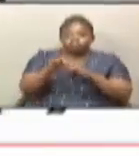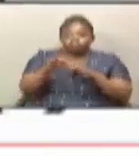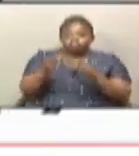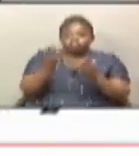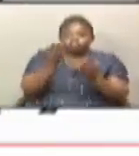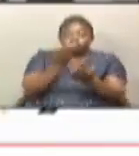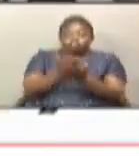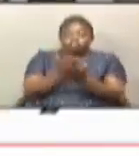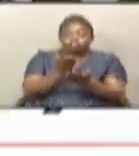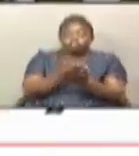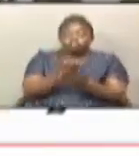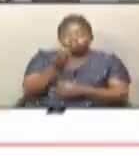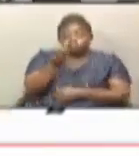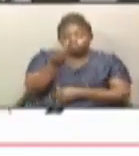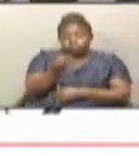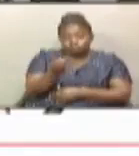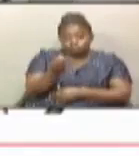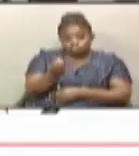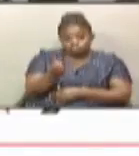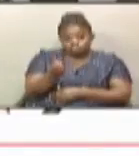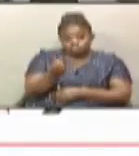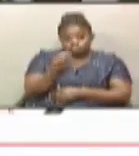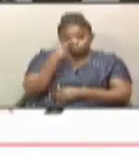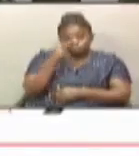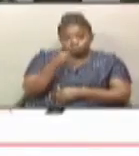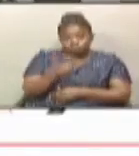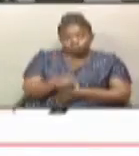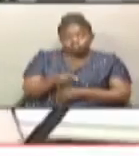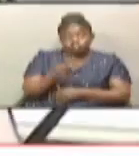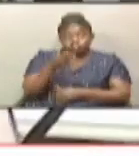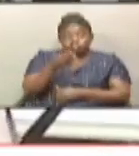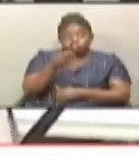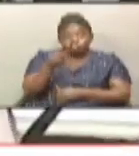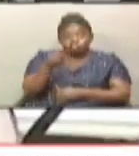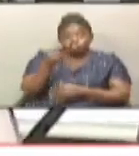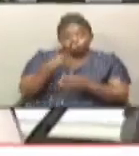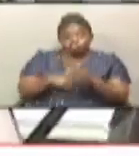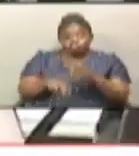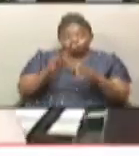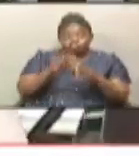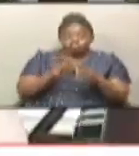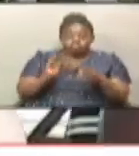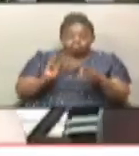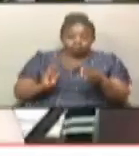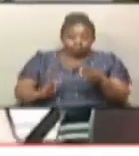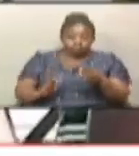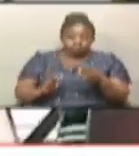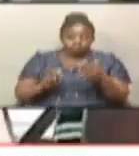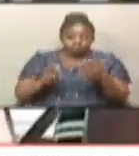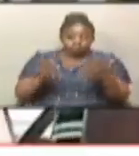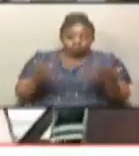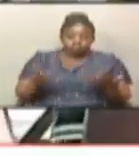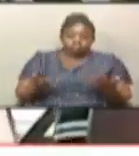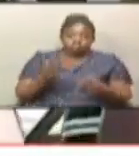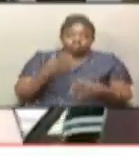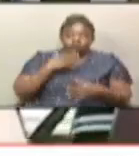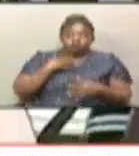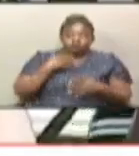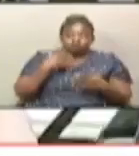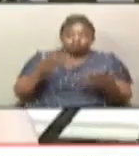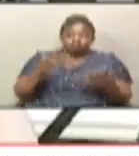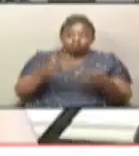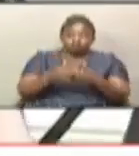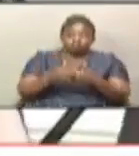musaba ssente. Kanangamba tanasene kanangamba afuluma kati awo n'ayagala